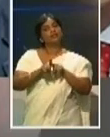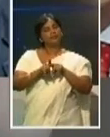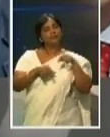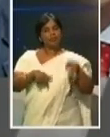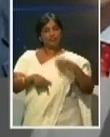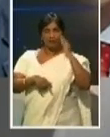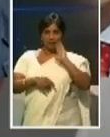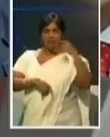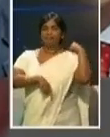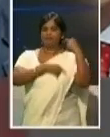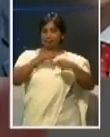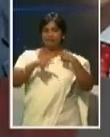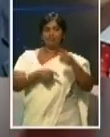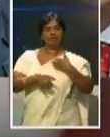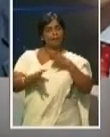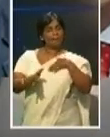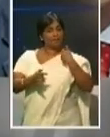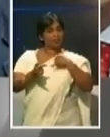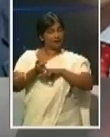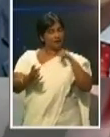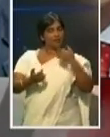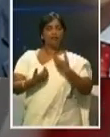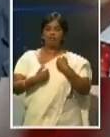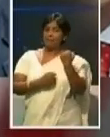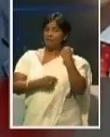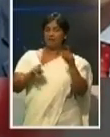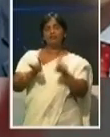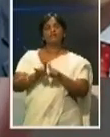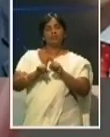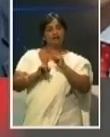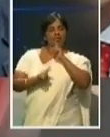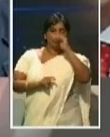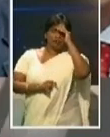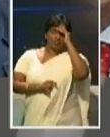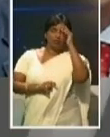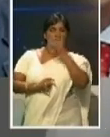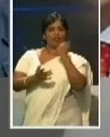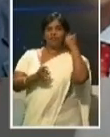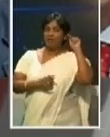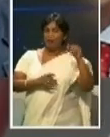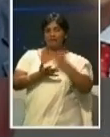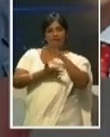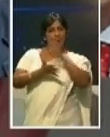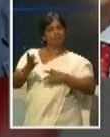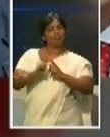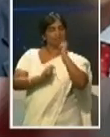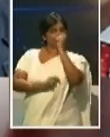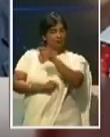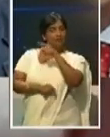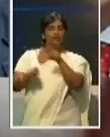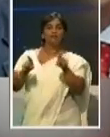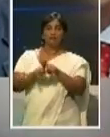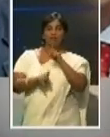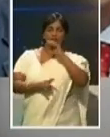දැන්නේ සාමාන්‍ය සම්ප්‍රදාය. මම මහලේකම්වරයා වශයෙන් මට තිබෙන බලය අනුව ගරු කතානායකතුමාට ඒ පිළිබඳව දැන්විය යුතුව තිබෙනවා. ඒ